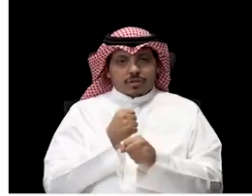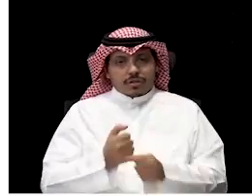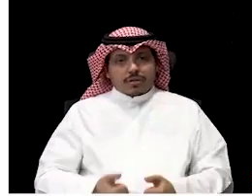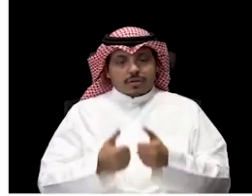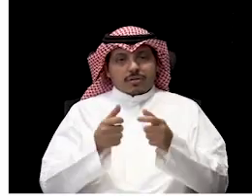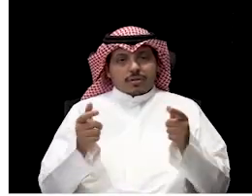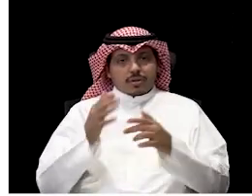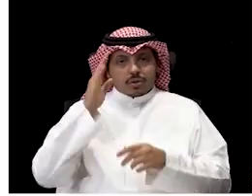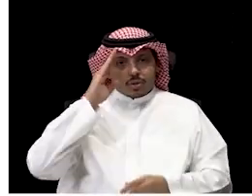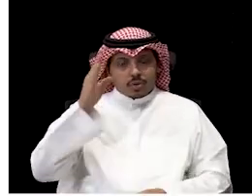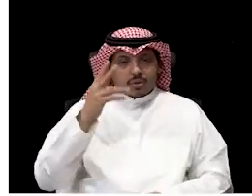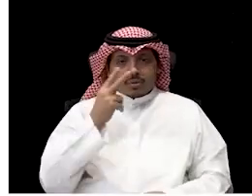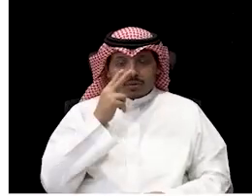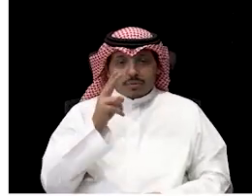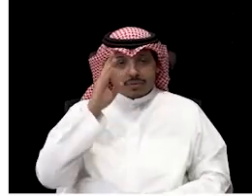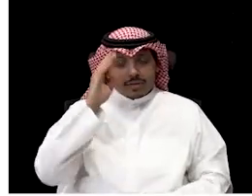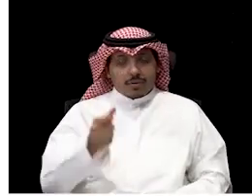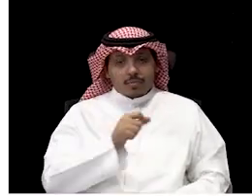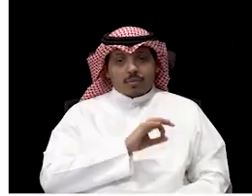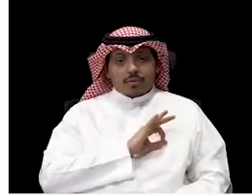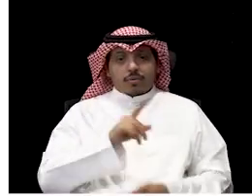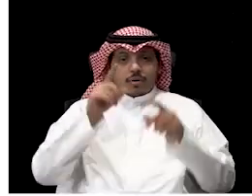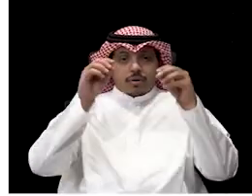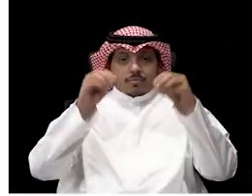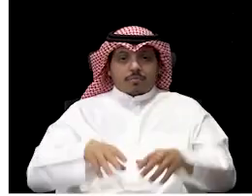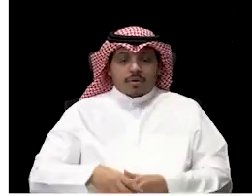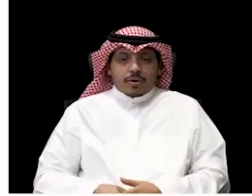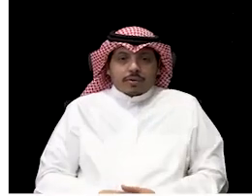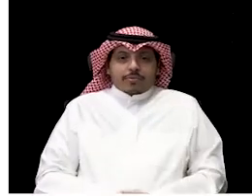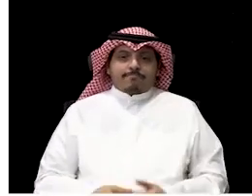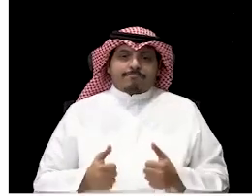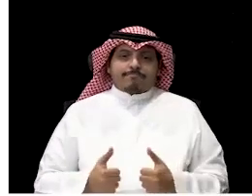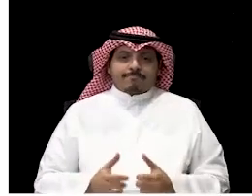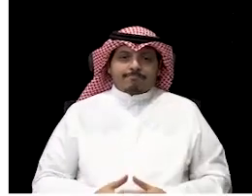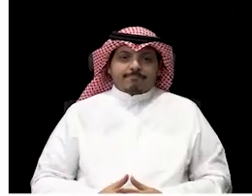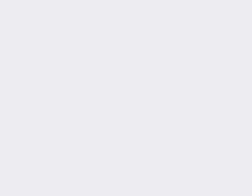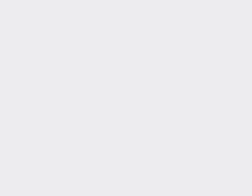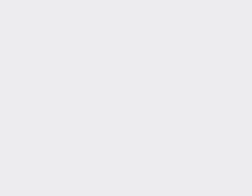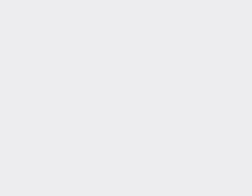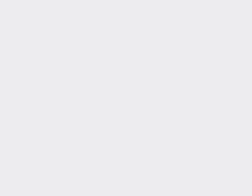والاقتصاد. شكرا لحسن المتابعة، والسلام عليكم ورحمة الله وبركاته.